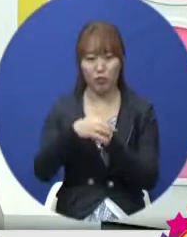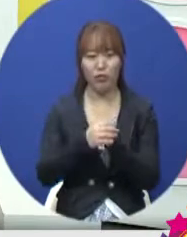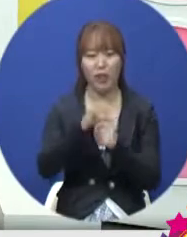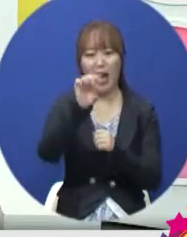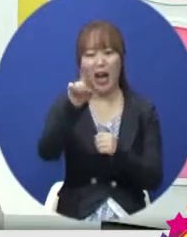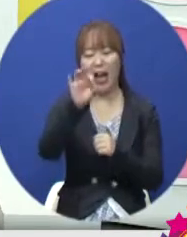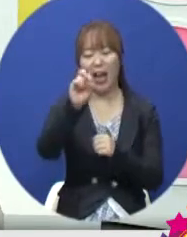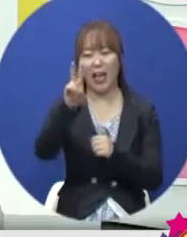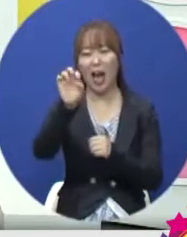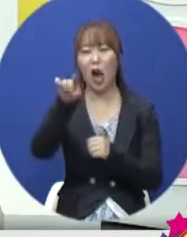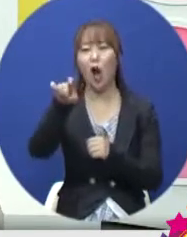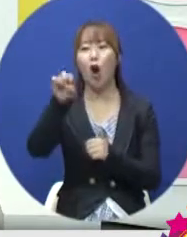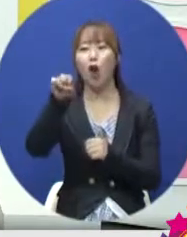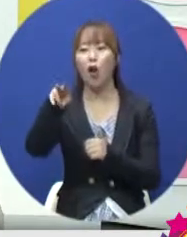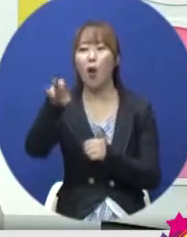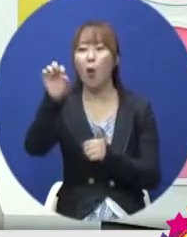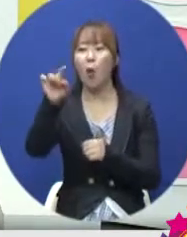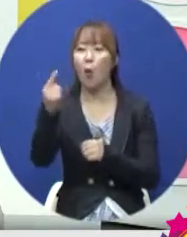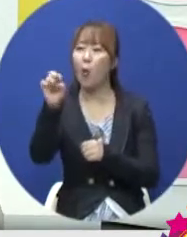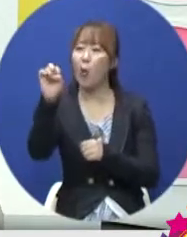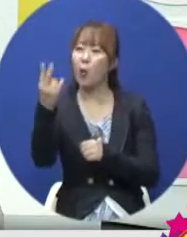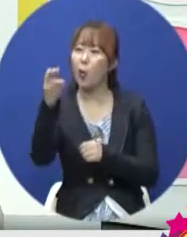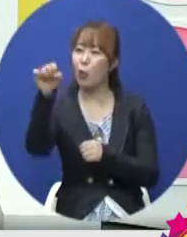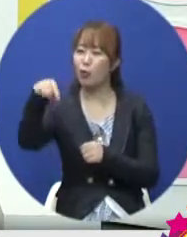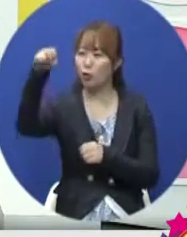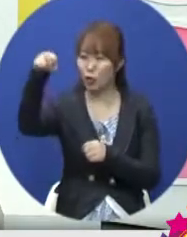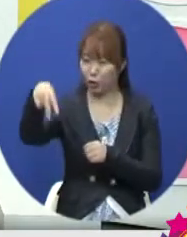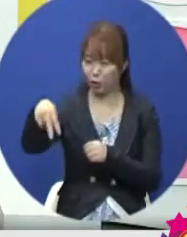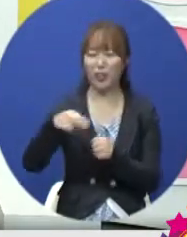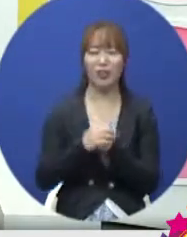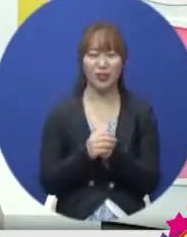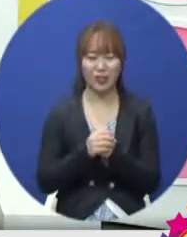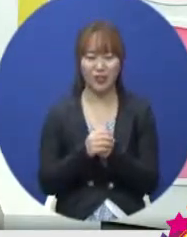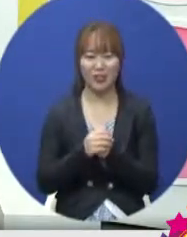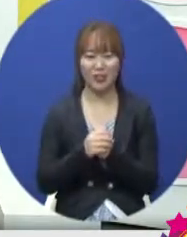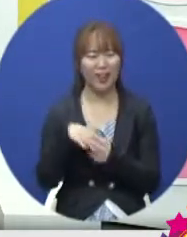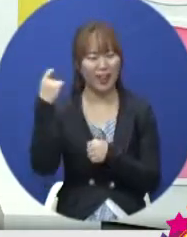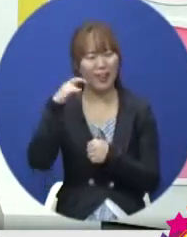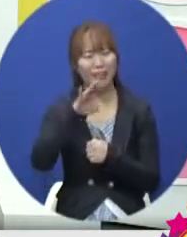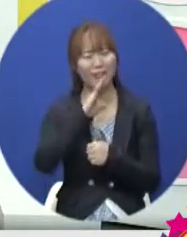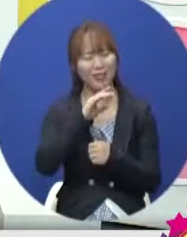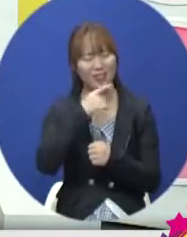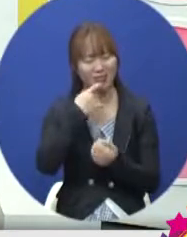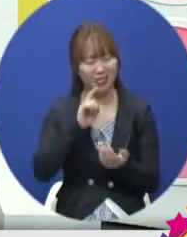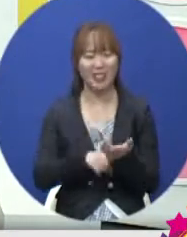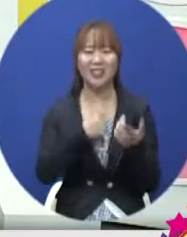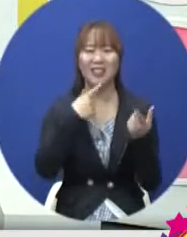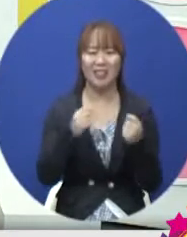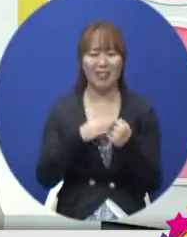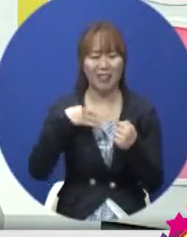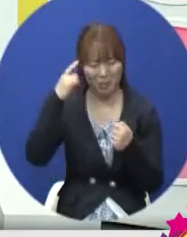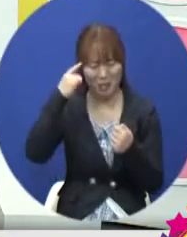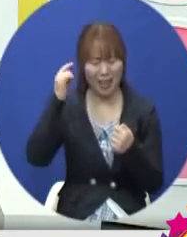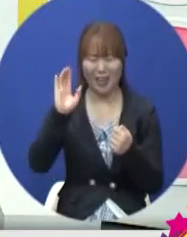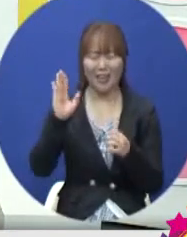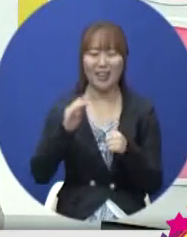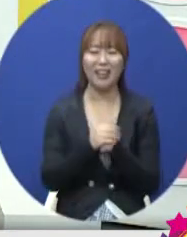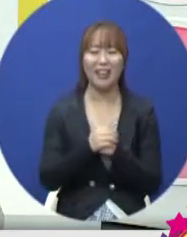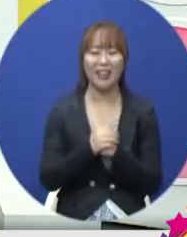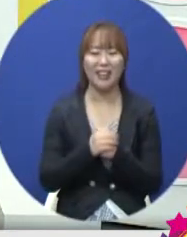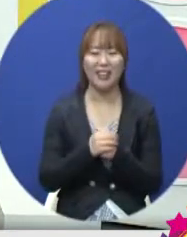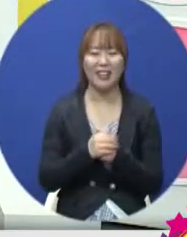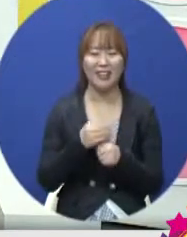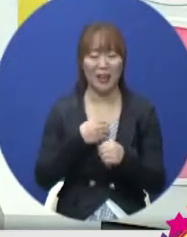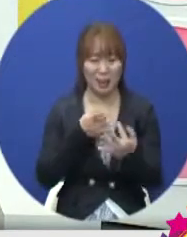오요 우유. 오, 예. 야, 참 듣고 나면 아무것도 아닌데. 참, 나 이렇게 생각이 안 나지. 어머니